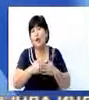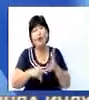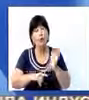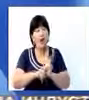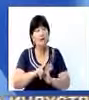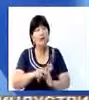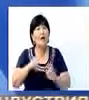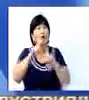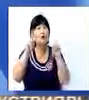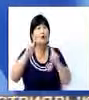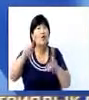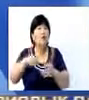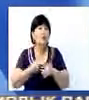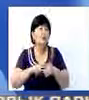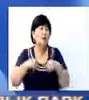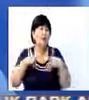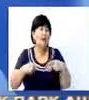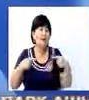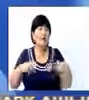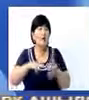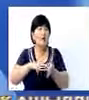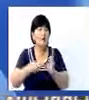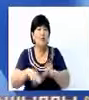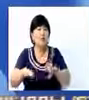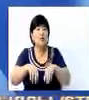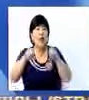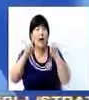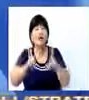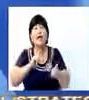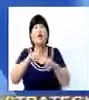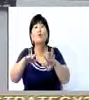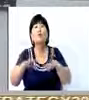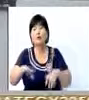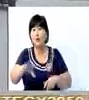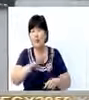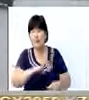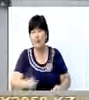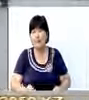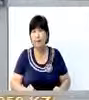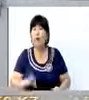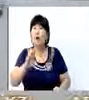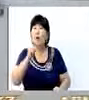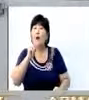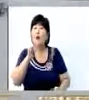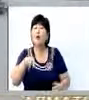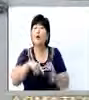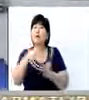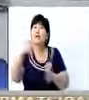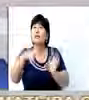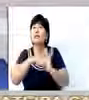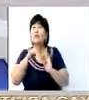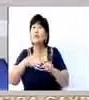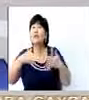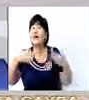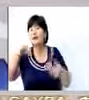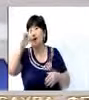алынуда. Жұлдызды қалашықтағы осы және өзге де тың жобалар жайында арнайы брифинг өтті. Байқоңыр қаласында 48 мыңнан астам